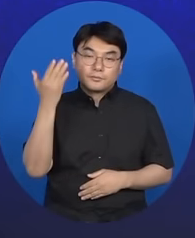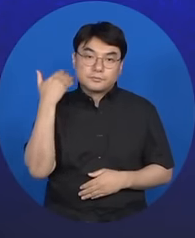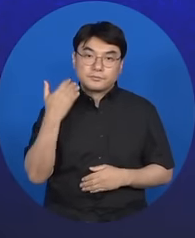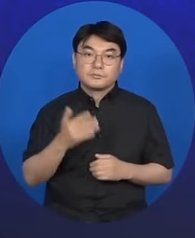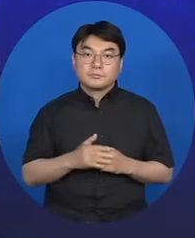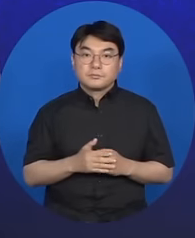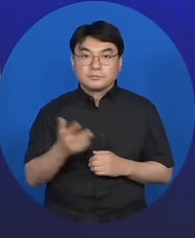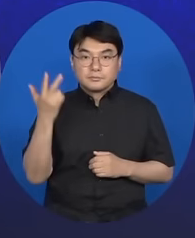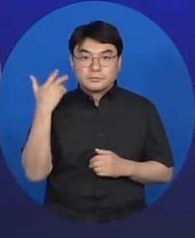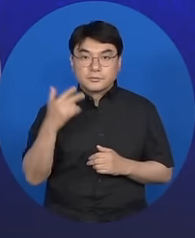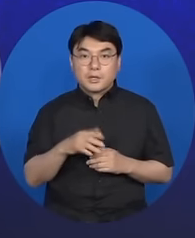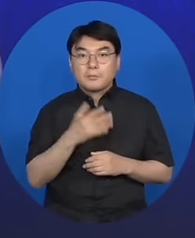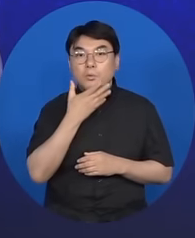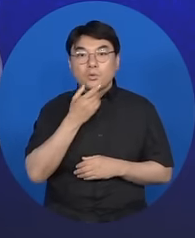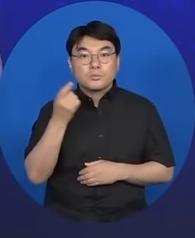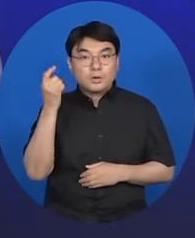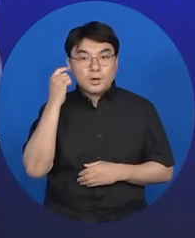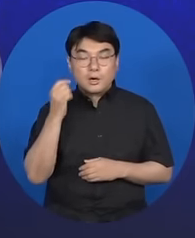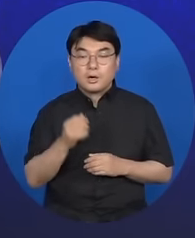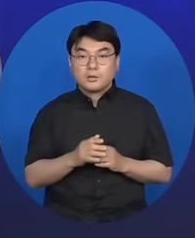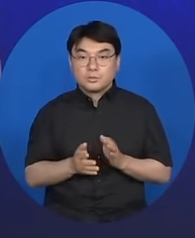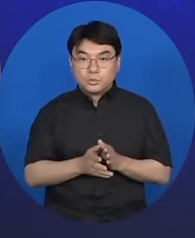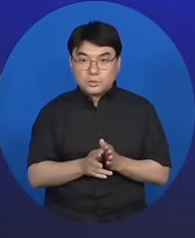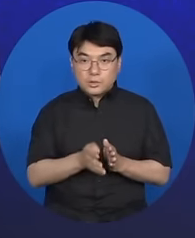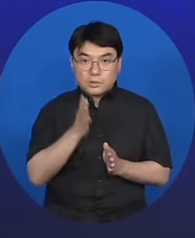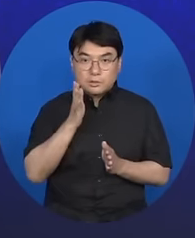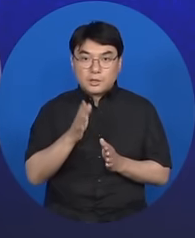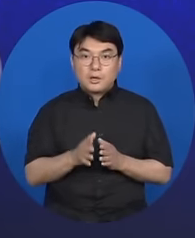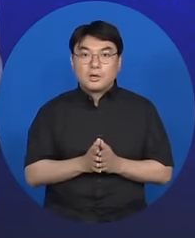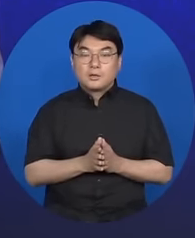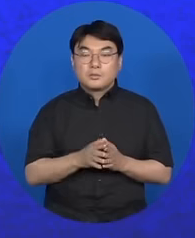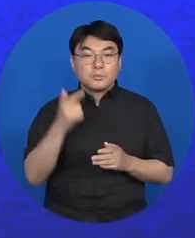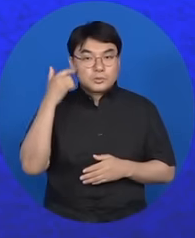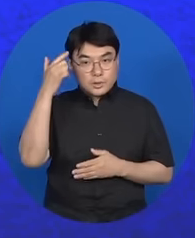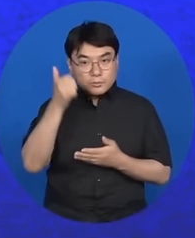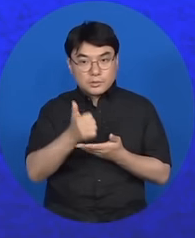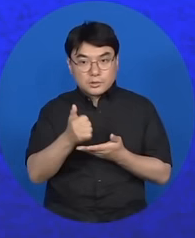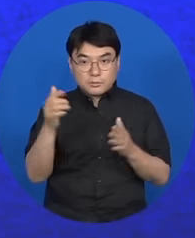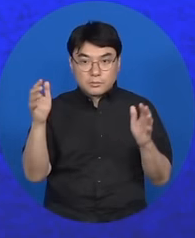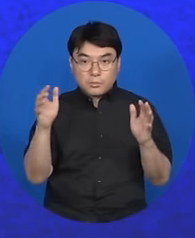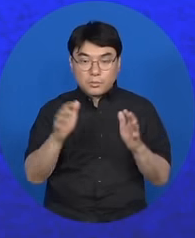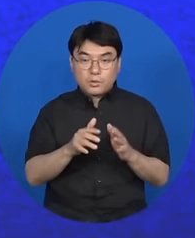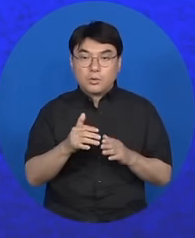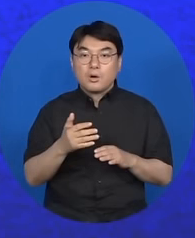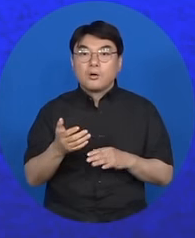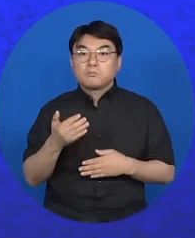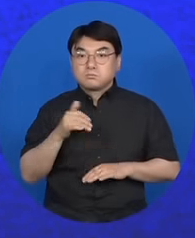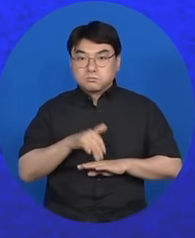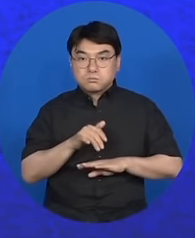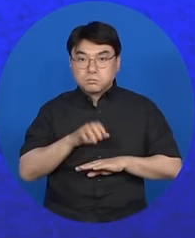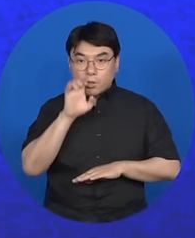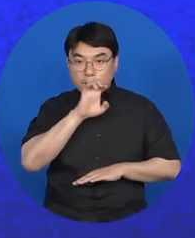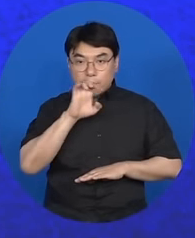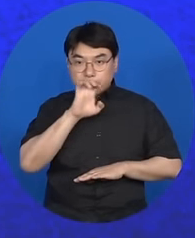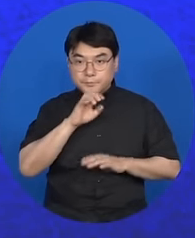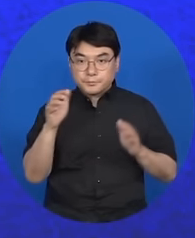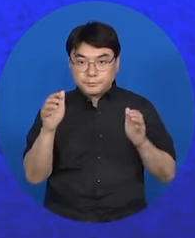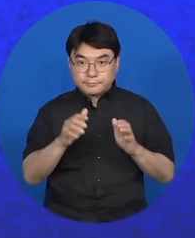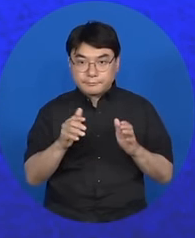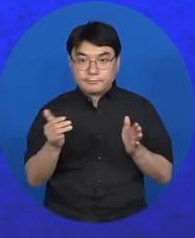복음과 도시라고 하는 초교파 목사님들 이 네트워크 모임에 수련회에 참여하고 왔습니다.